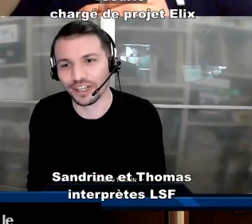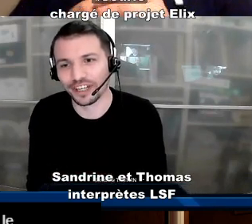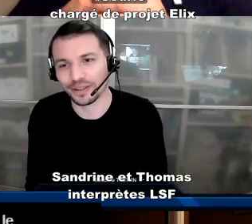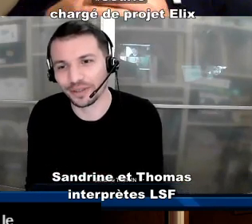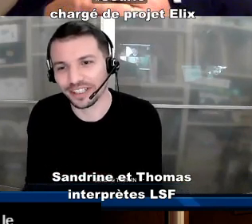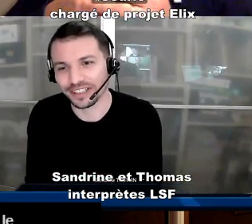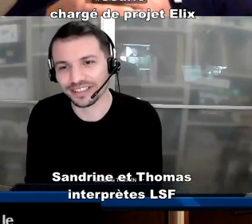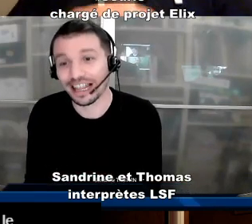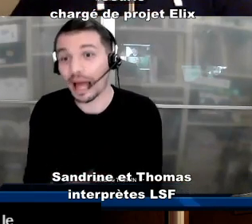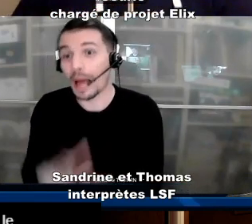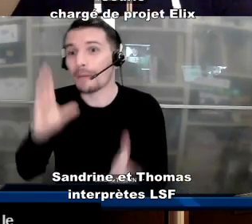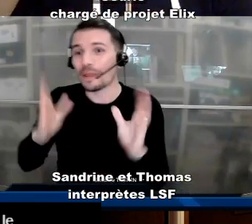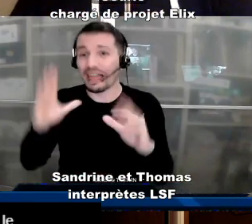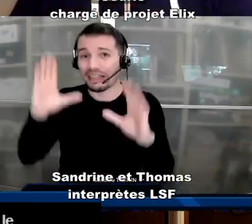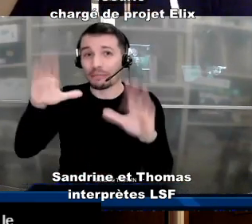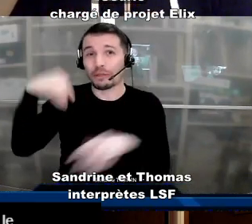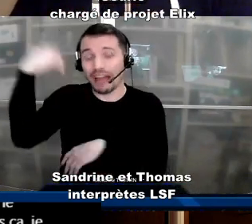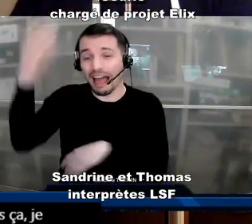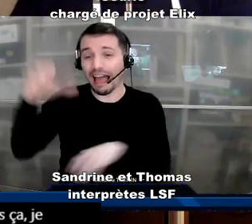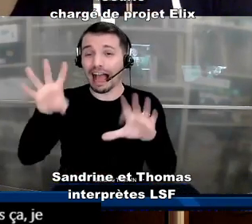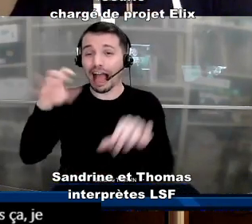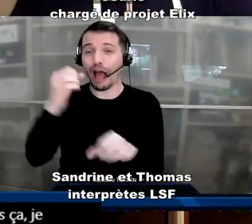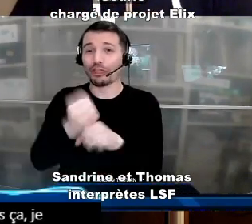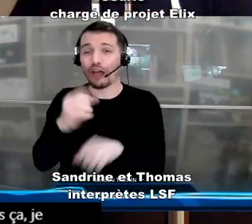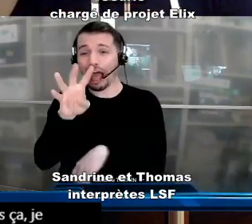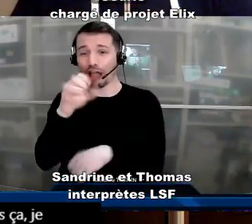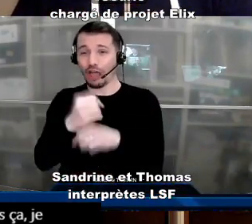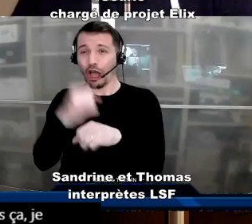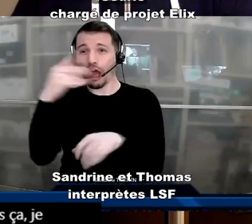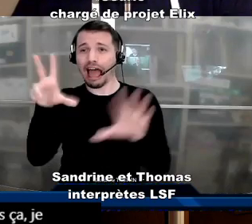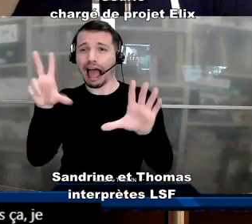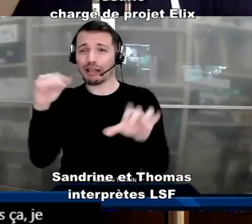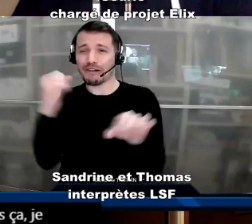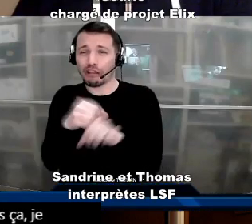Bah, peut-être quand j'aurai 80 ans, dans 40 ans.